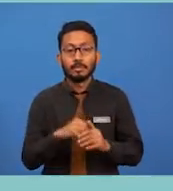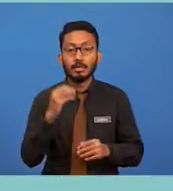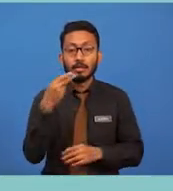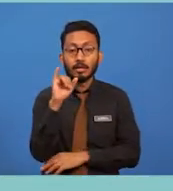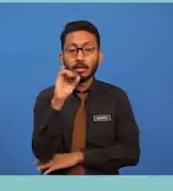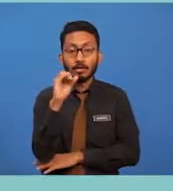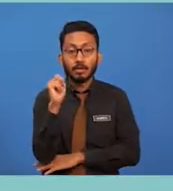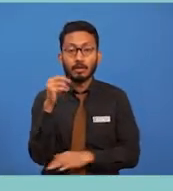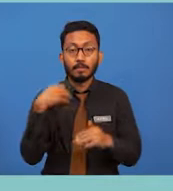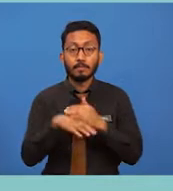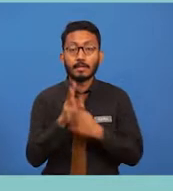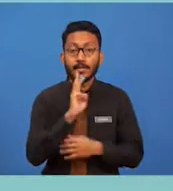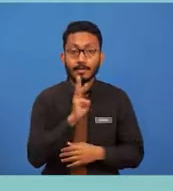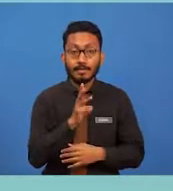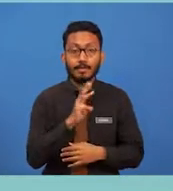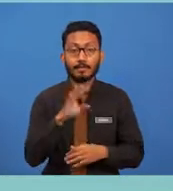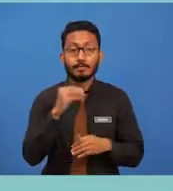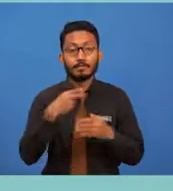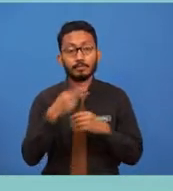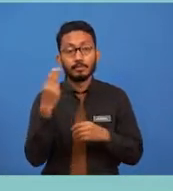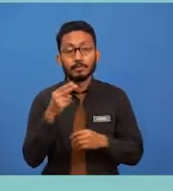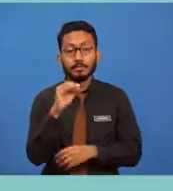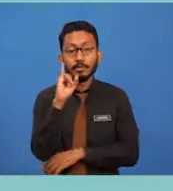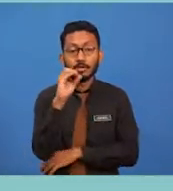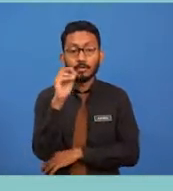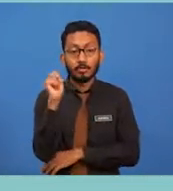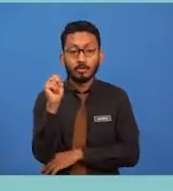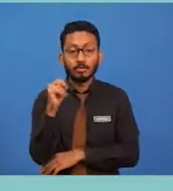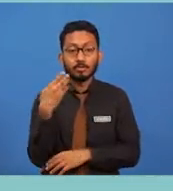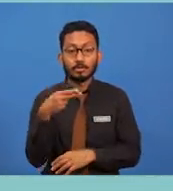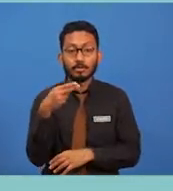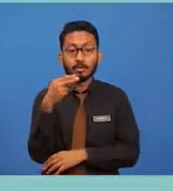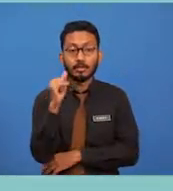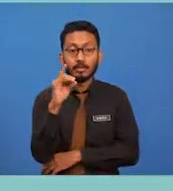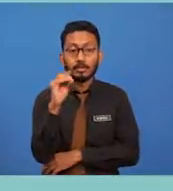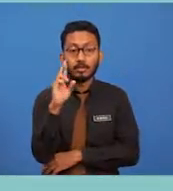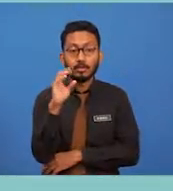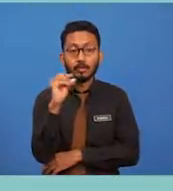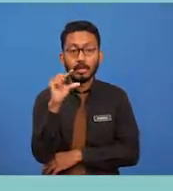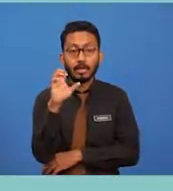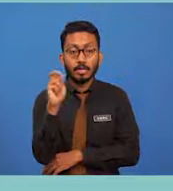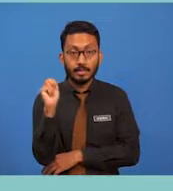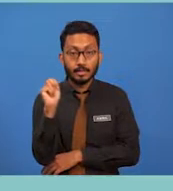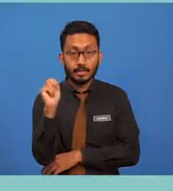hidroksida. Ya, seperti yang ditunjukkan dalam rajah ini.